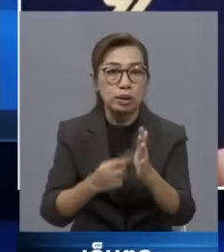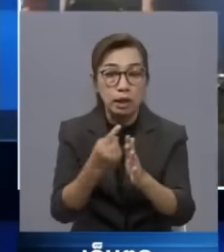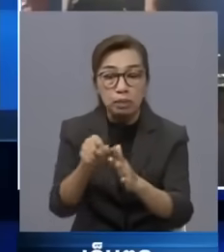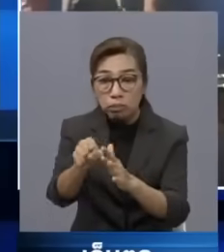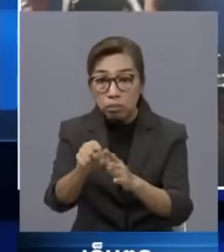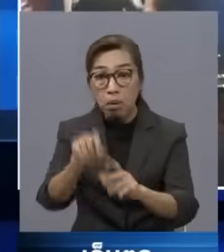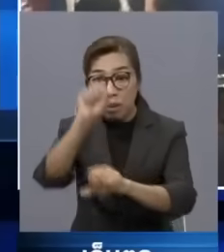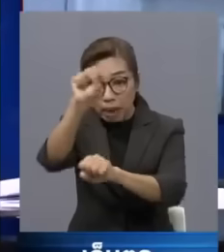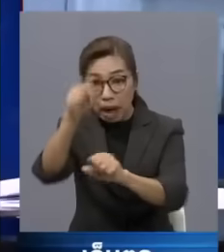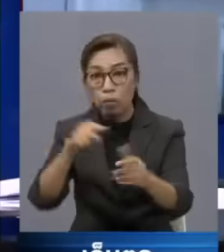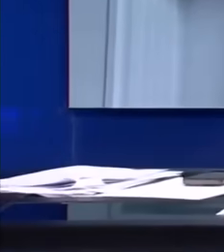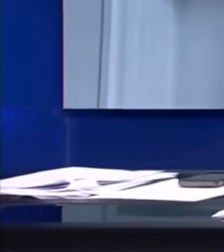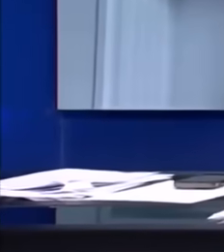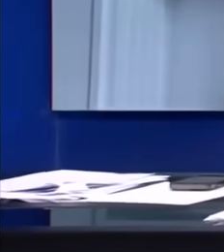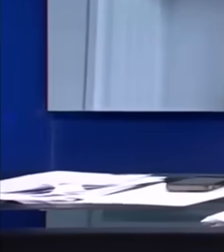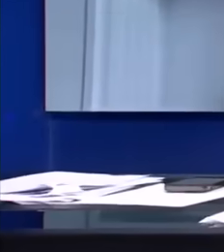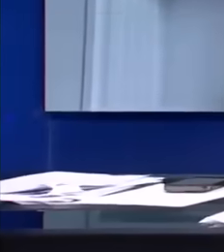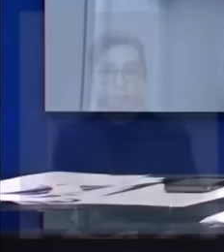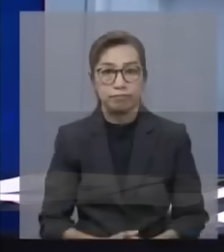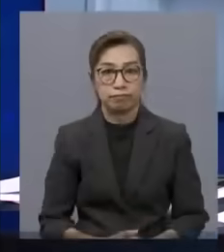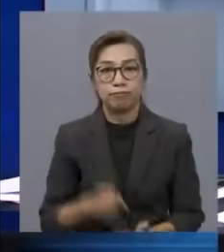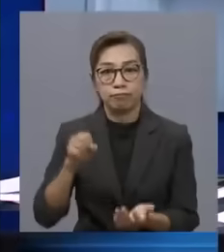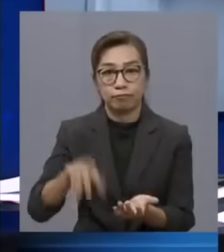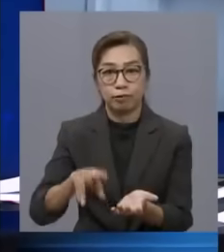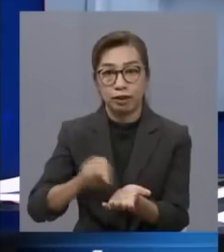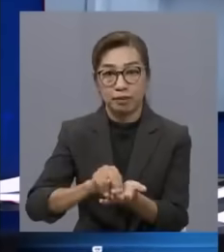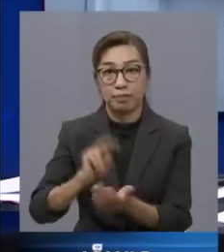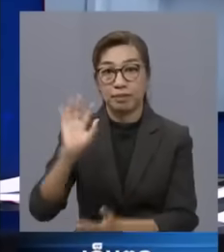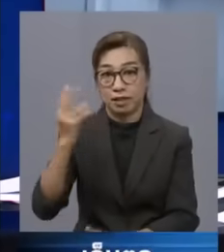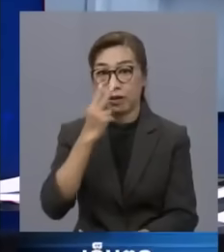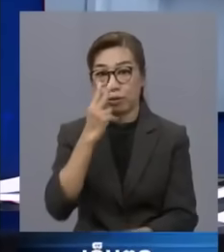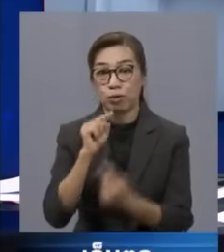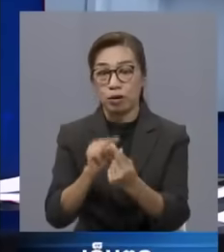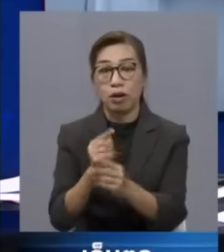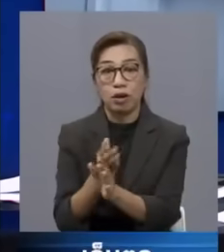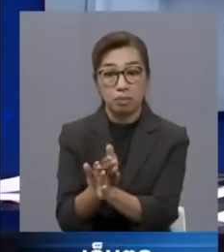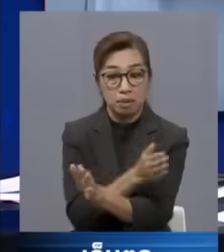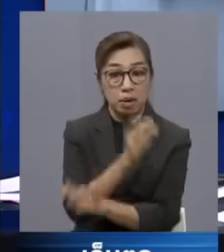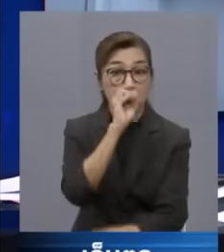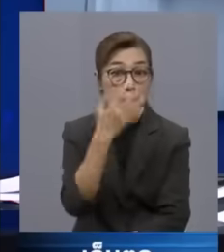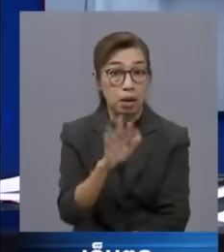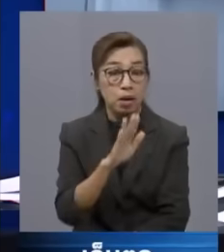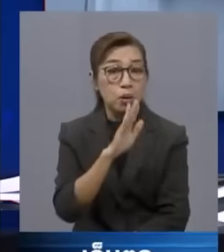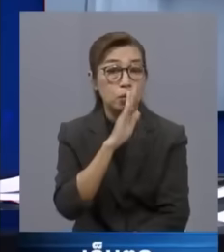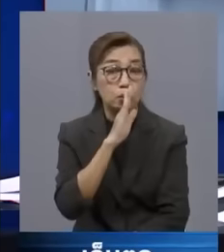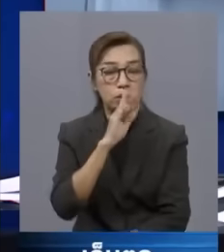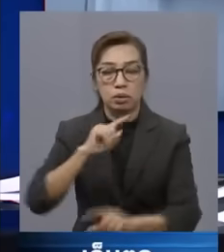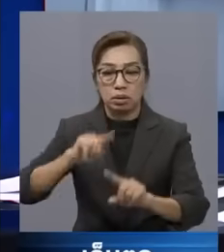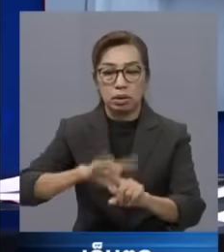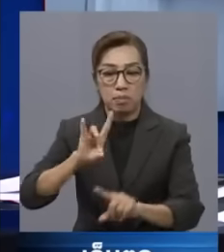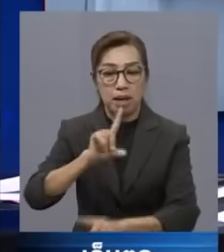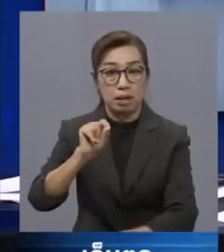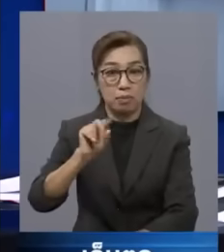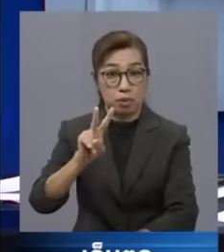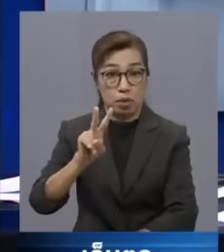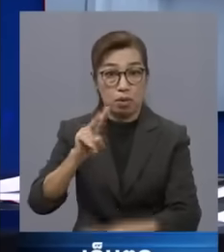ประกาศว่าจะมีการเลือกตั้งซ่อมนะครับกลับเข้าสู่เก็บตกจากเนชั่นนะครับอย่างที่บอกไปว่าถ้าไม่มีอะไรเปลี่ยนแปลงในวันที่ 22